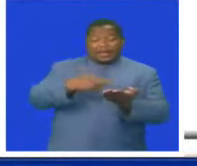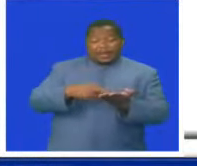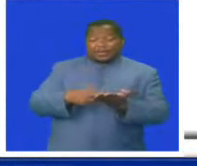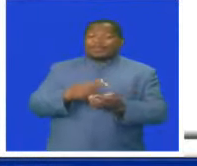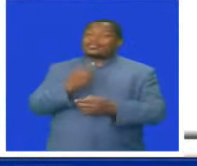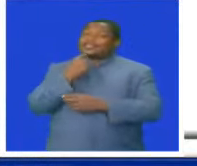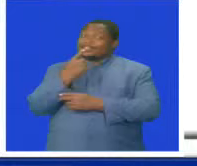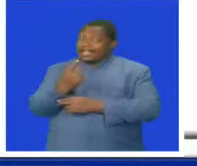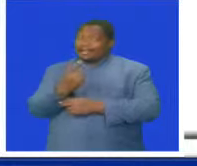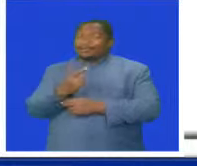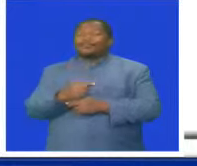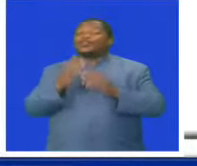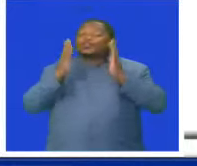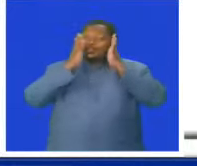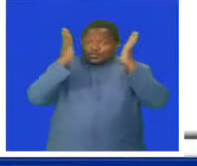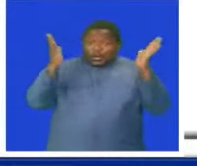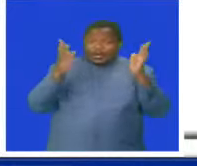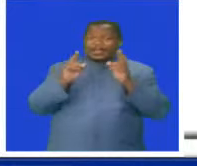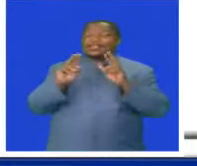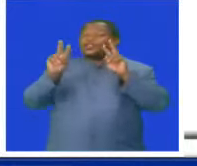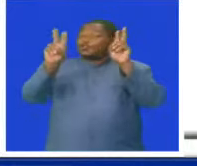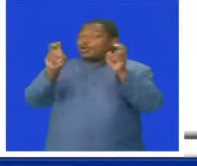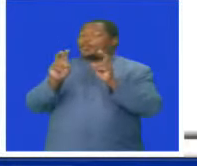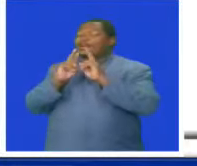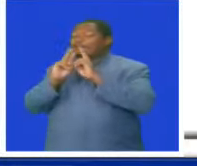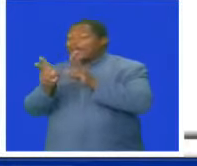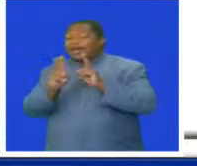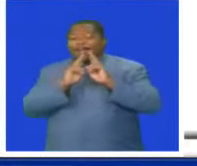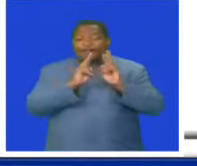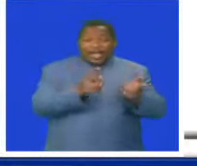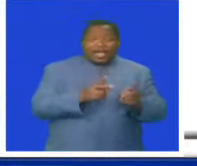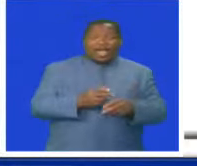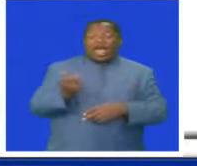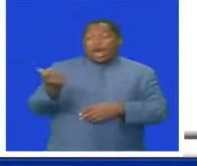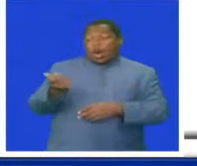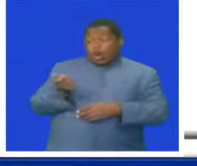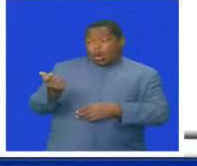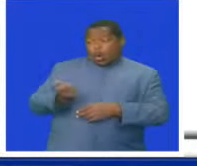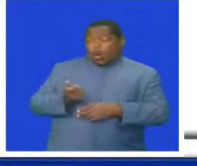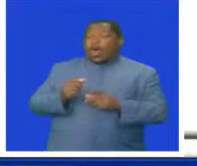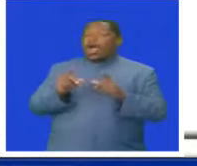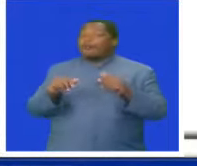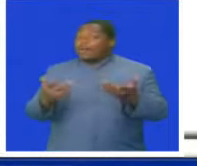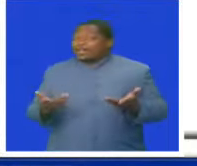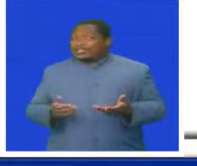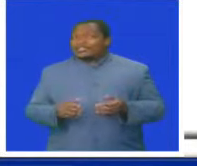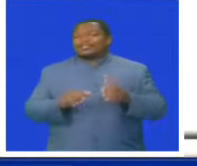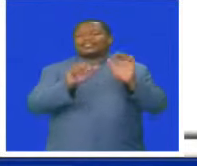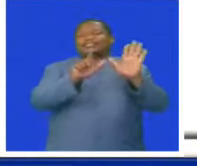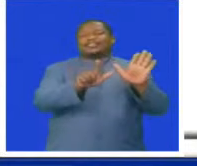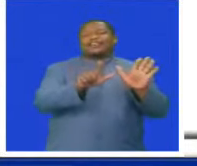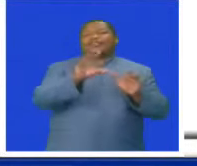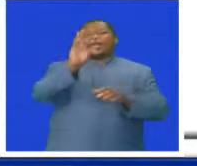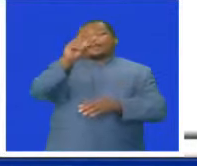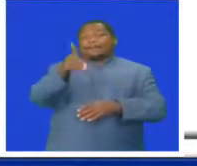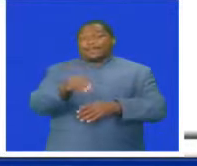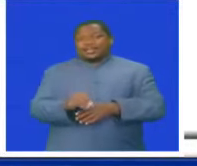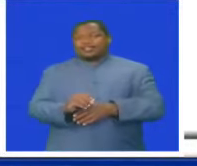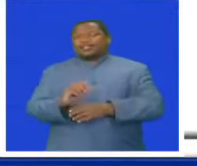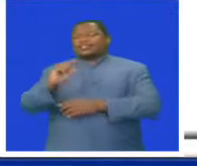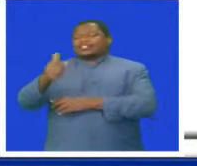lokusikhombisa ekhulini lokusho ukuthi 7% to the GDP yalelive. Lokho kuyakhombisa